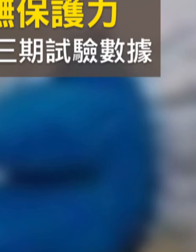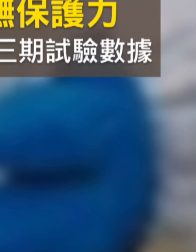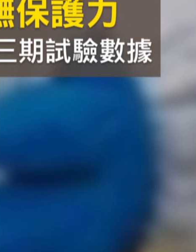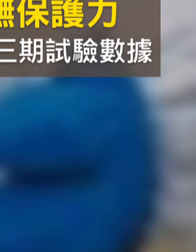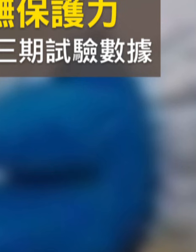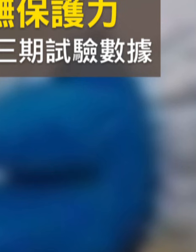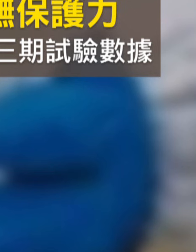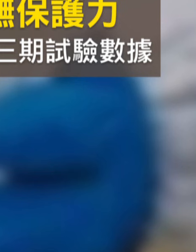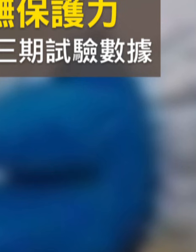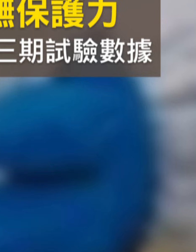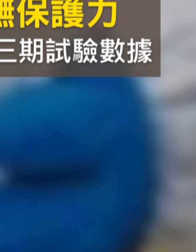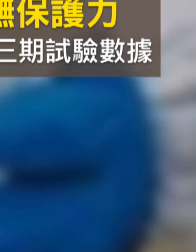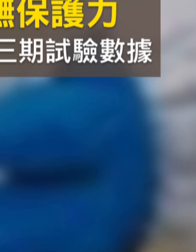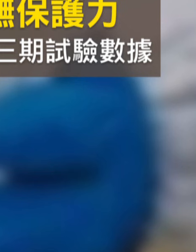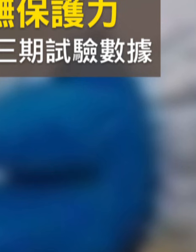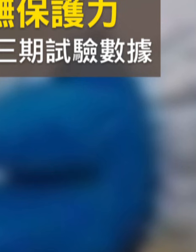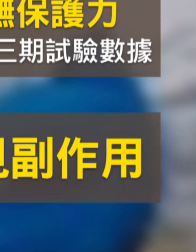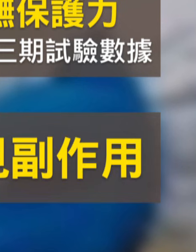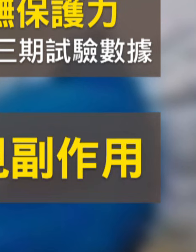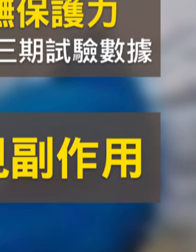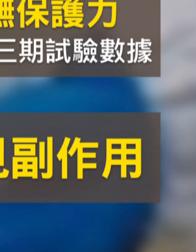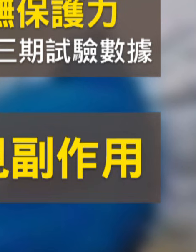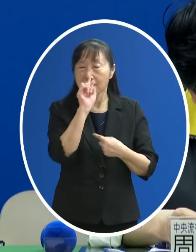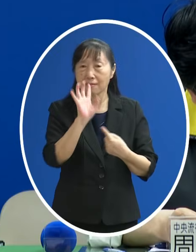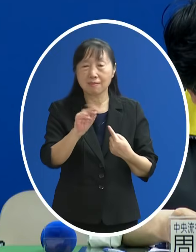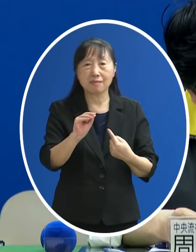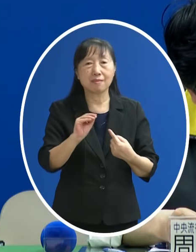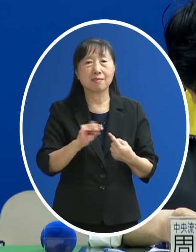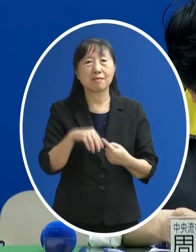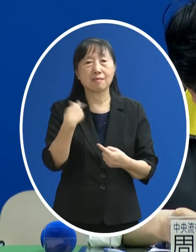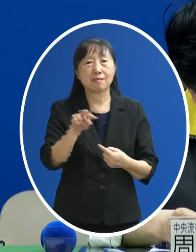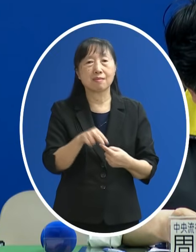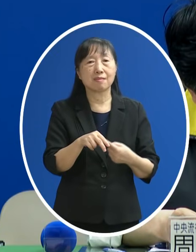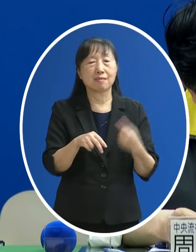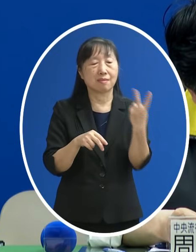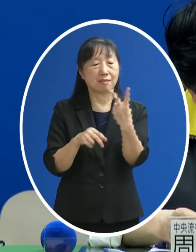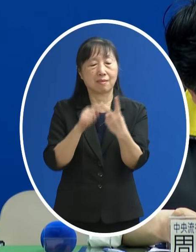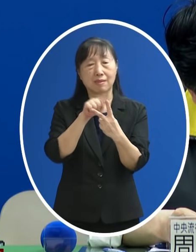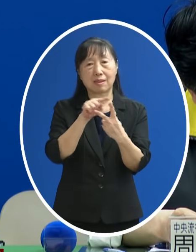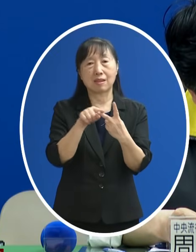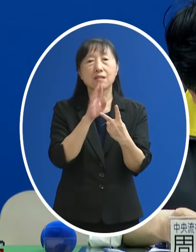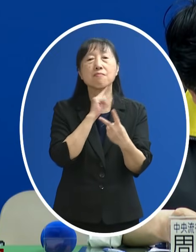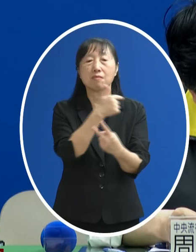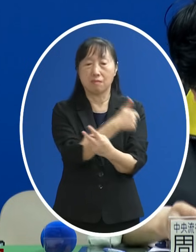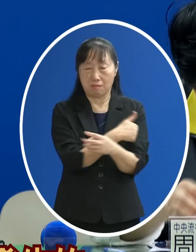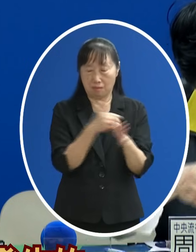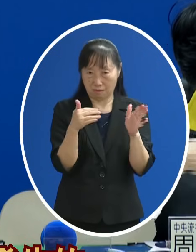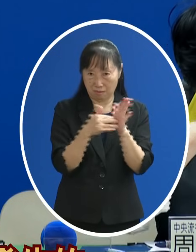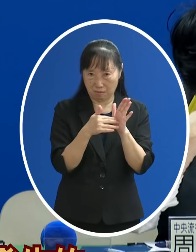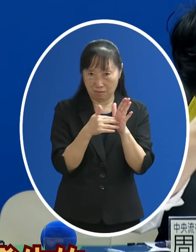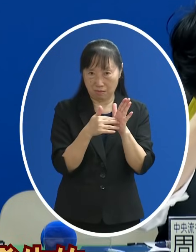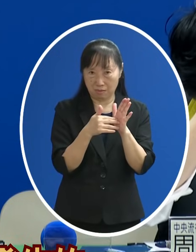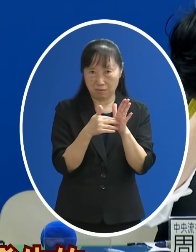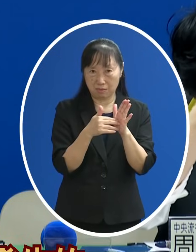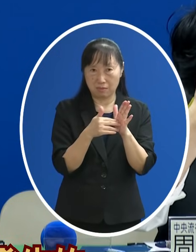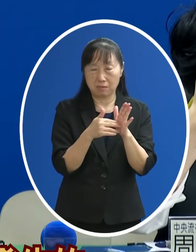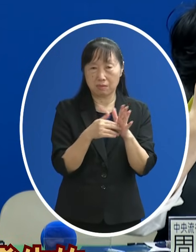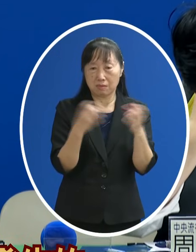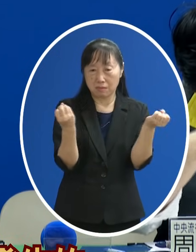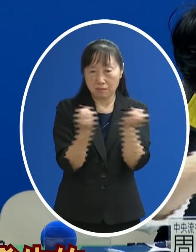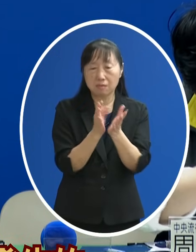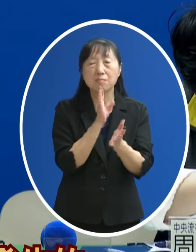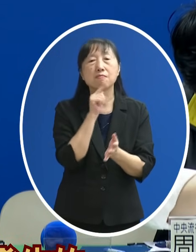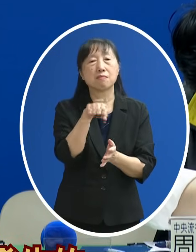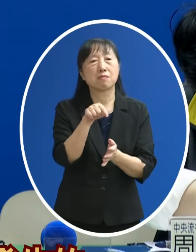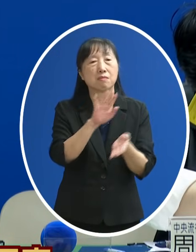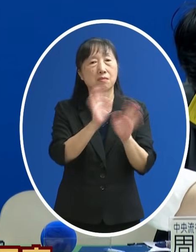没有数据，甚至还有提醒有相当罕见副作用。 这两个都是在接受疫苗接种之后那发生的